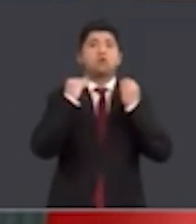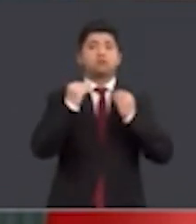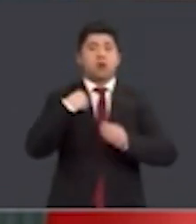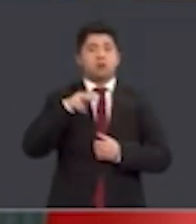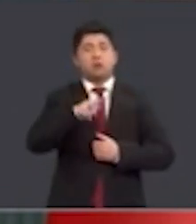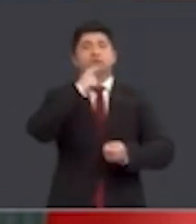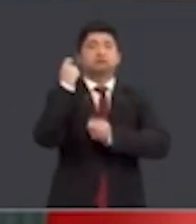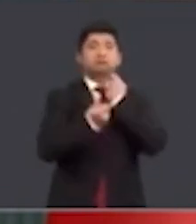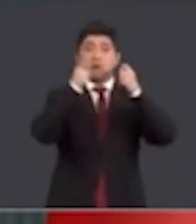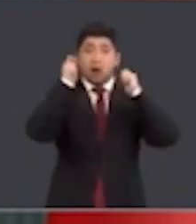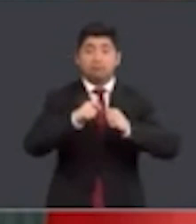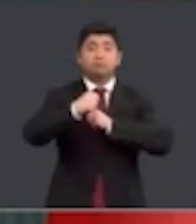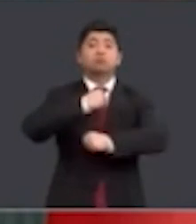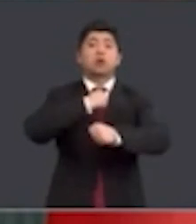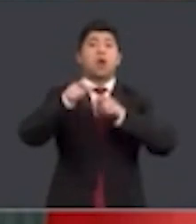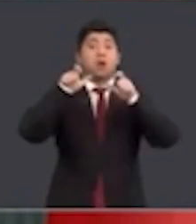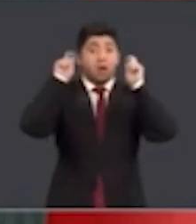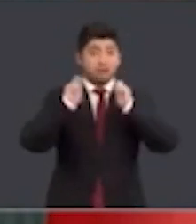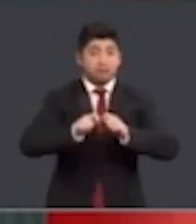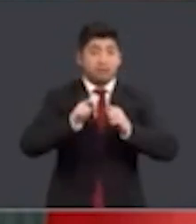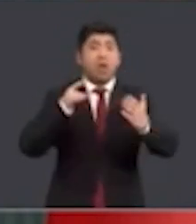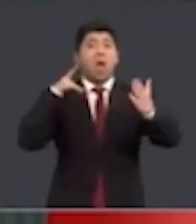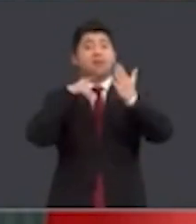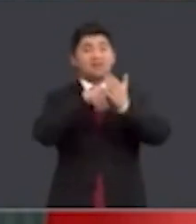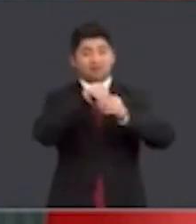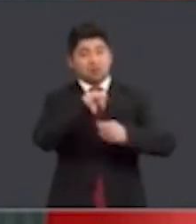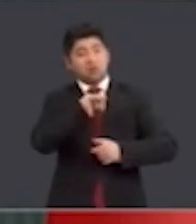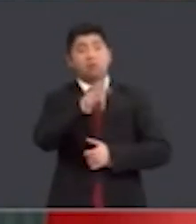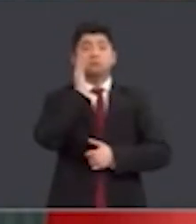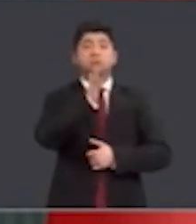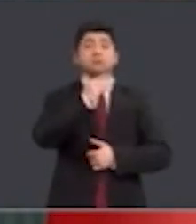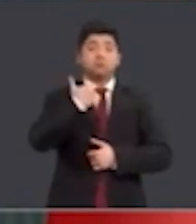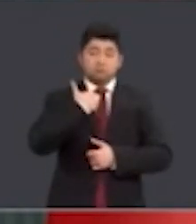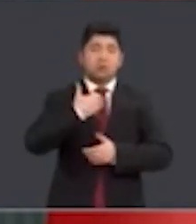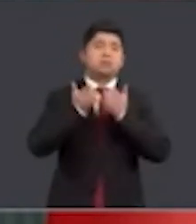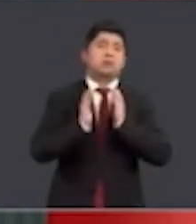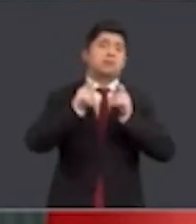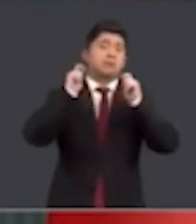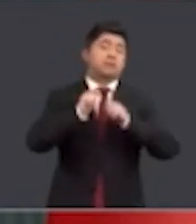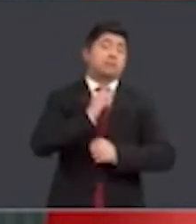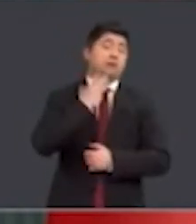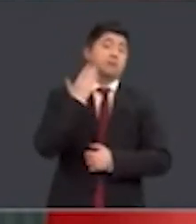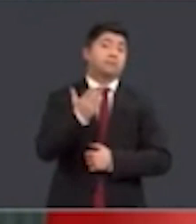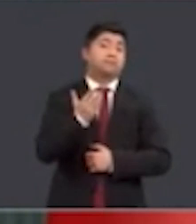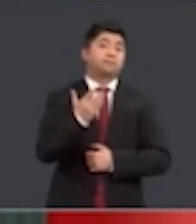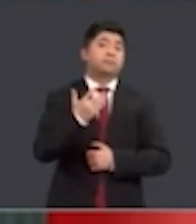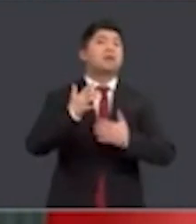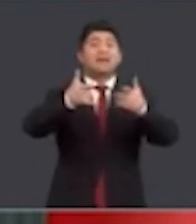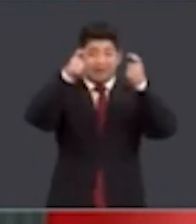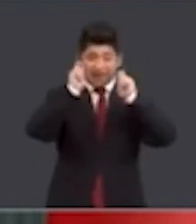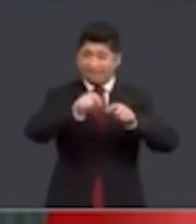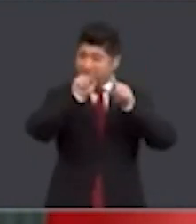şekilde çalışmaya, mücadele etmeye, hedeflerimize doğru ilerlemeye devam edeceğiz. Ne